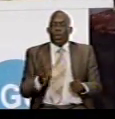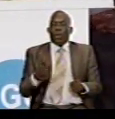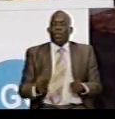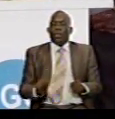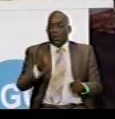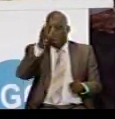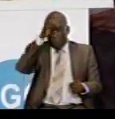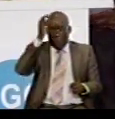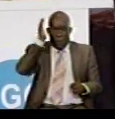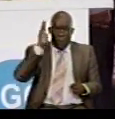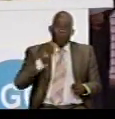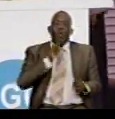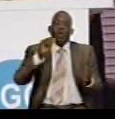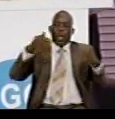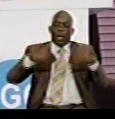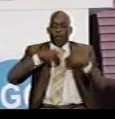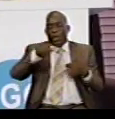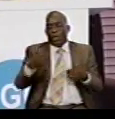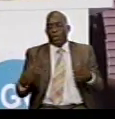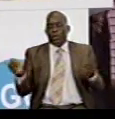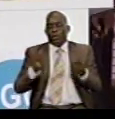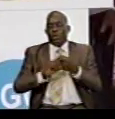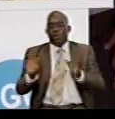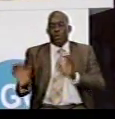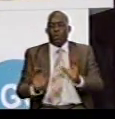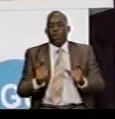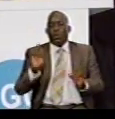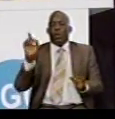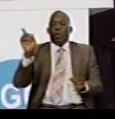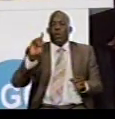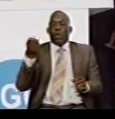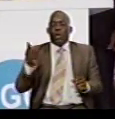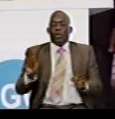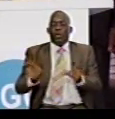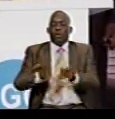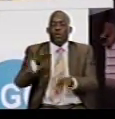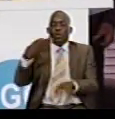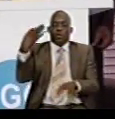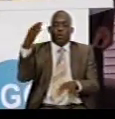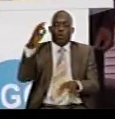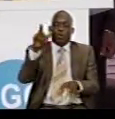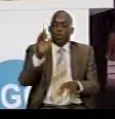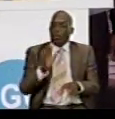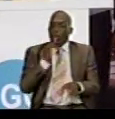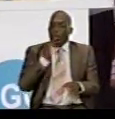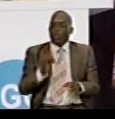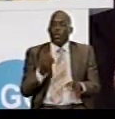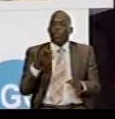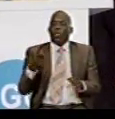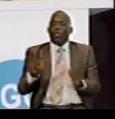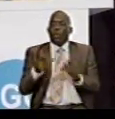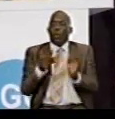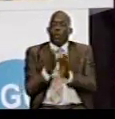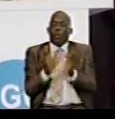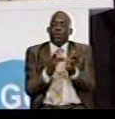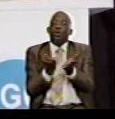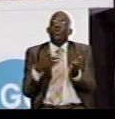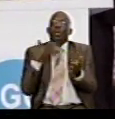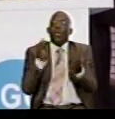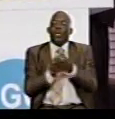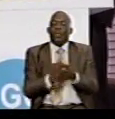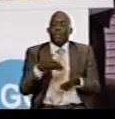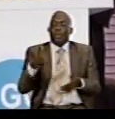n'ait rien à faire à cet endroit. But where the Spirit of the Lord is, Bible said there is liberty. Parce que la Bible dit que là où il y a l'Esprit de Dieu, il y